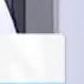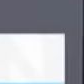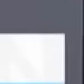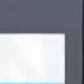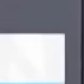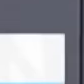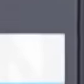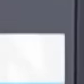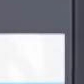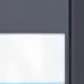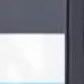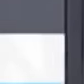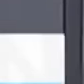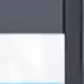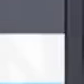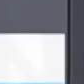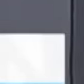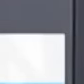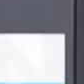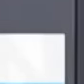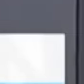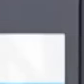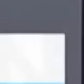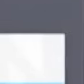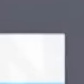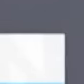ang puntaan po namin bilang isang